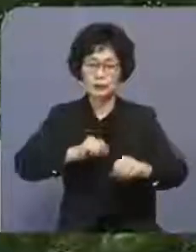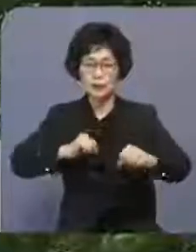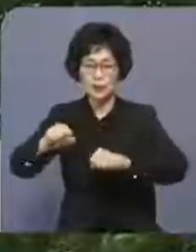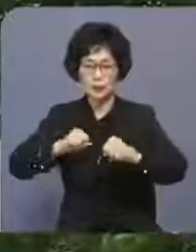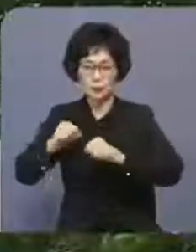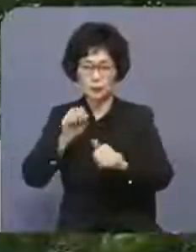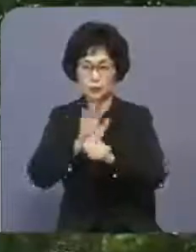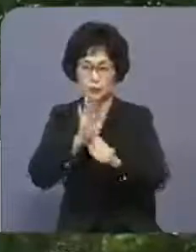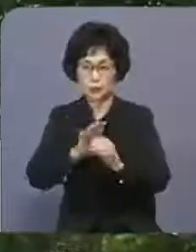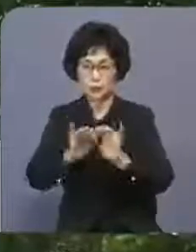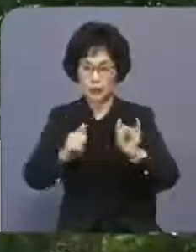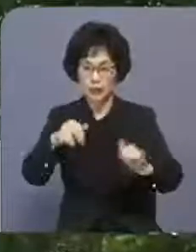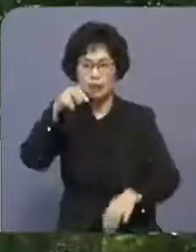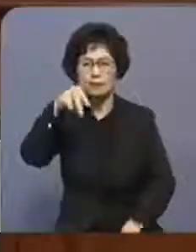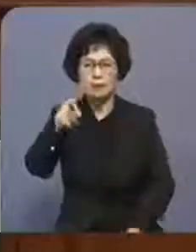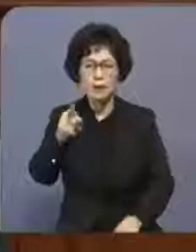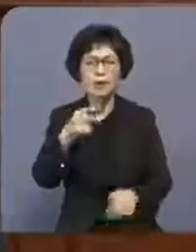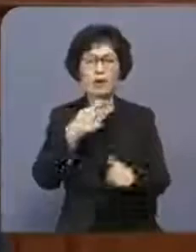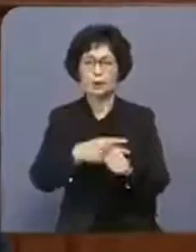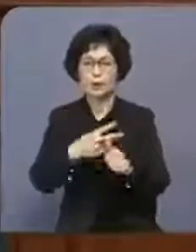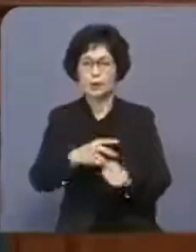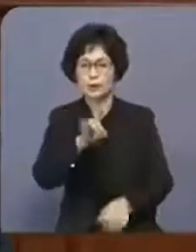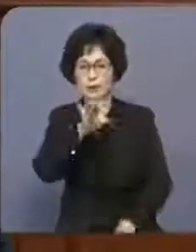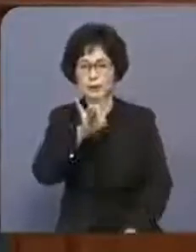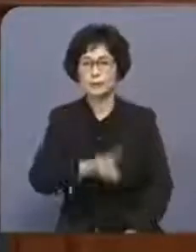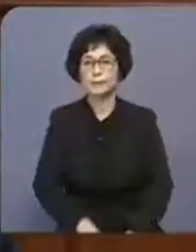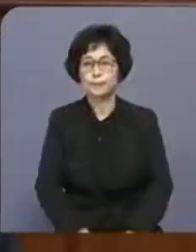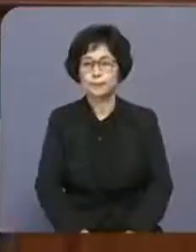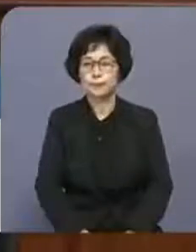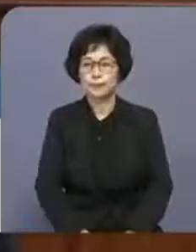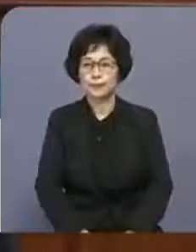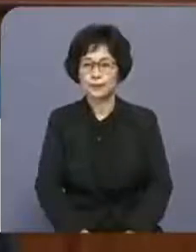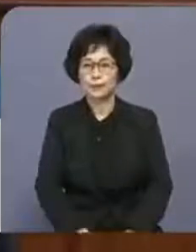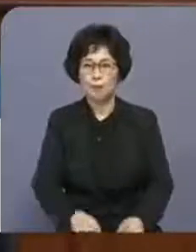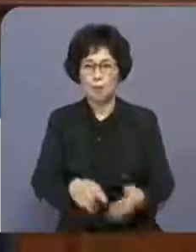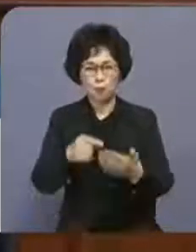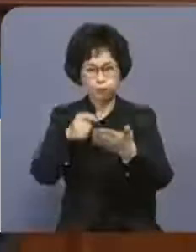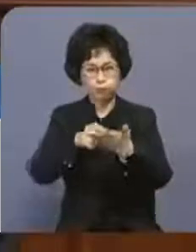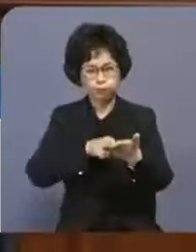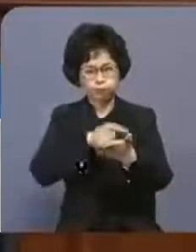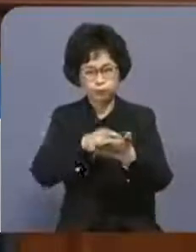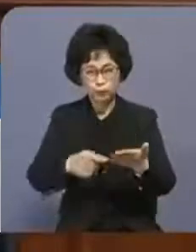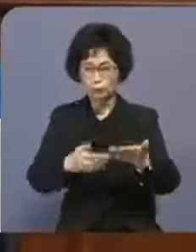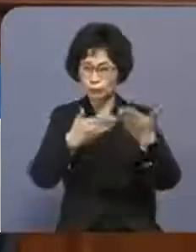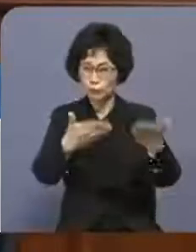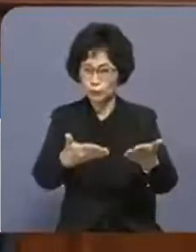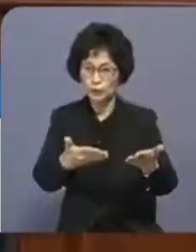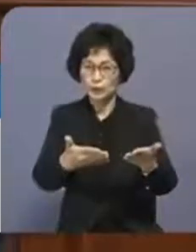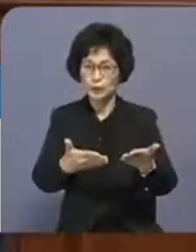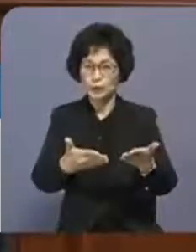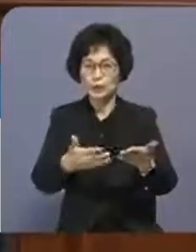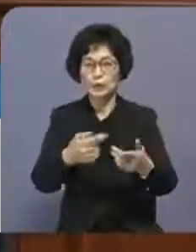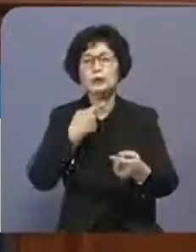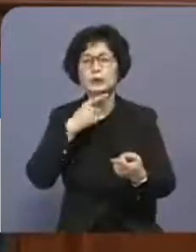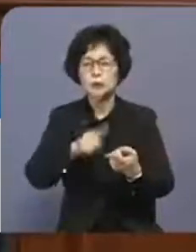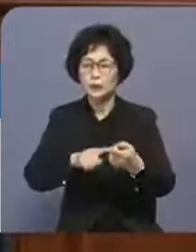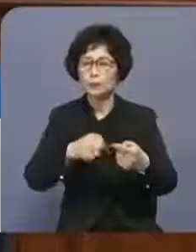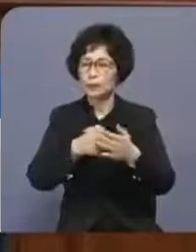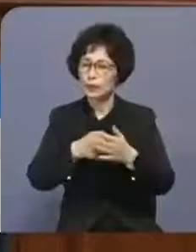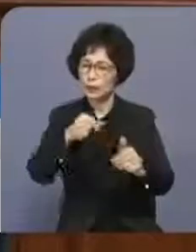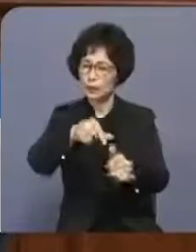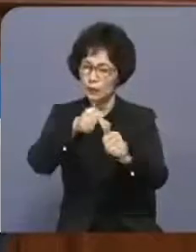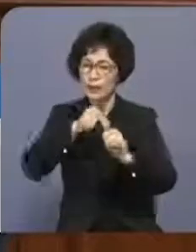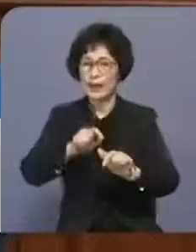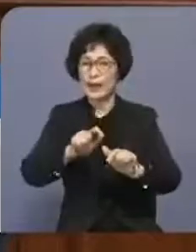서 교수가 유일합니다. 이번 인사만큼은 보훈과 정실에 의한 인사가 아니라